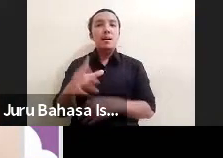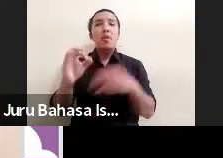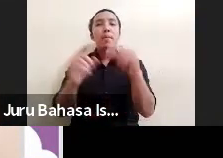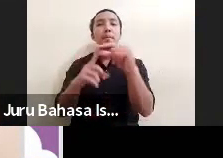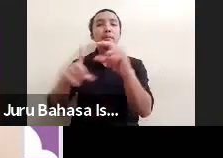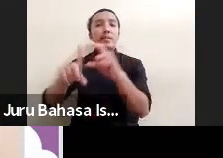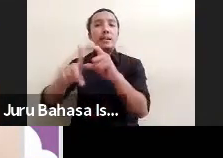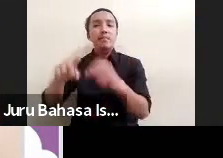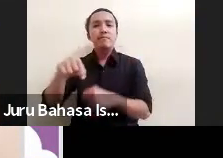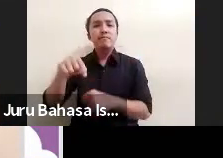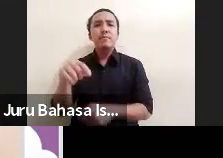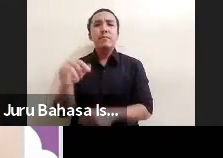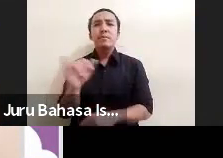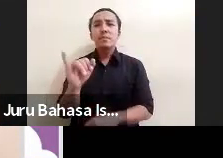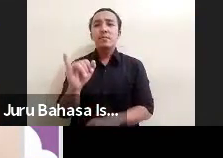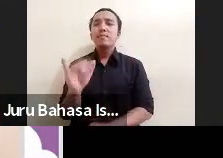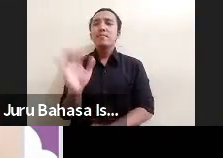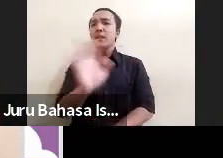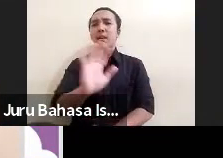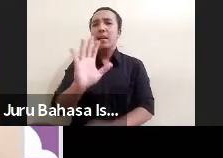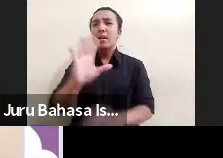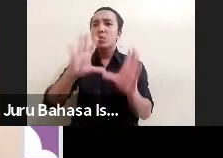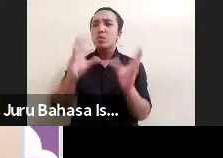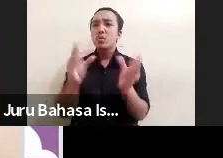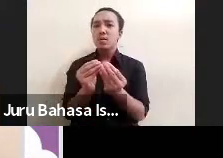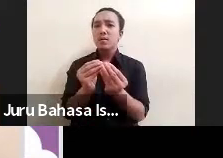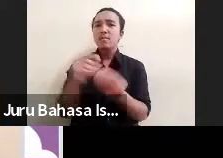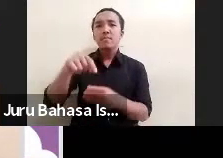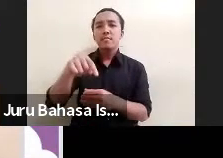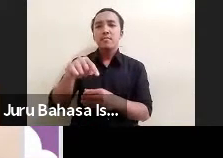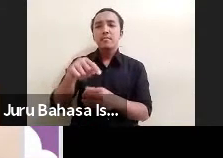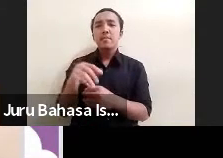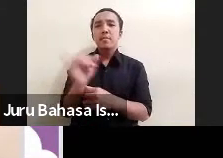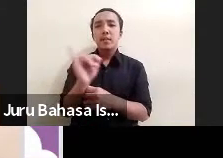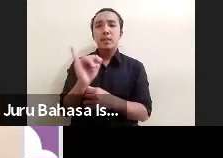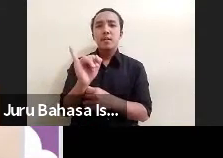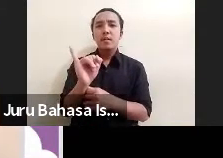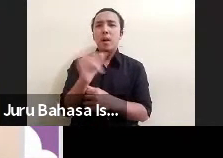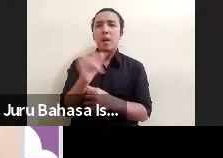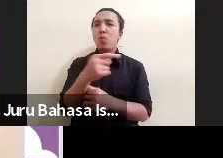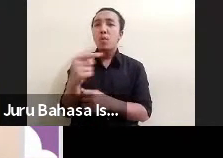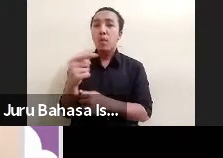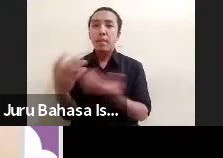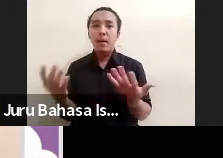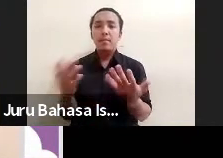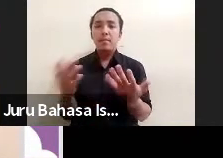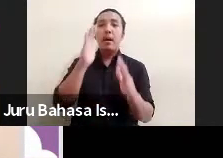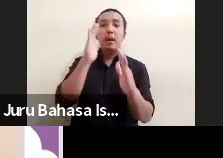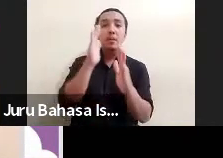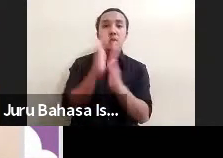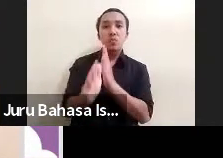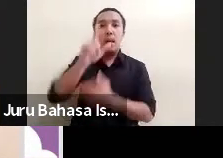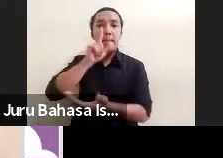masih tidak difabel, tidak inklusi, ini kok pulang daramnya, miringnya, itu langsung, Pak, dilaporkan ke kita.